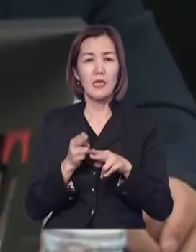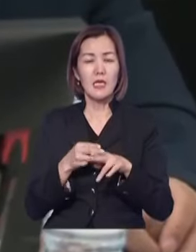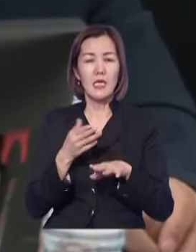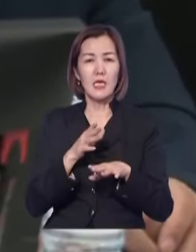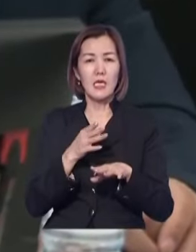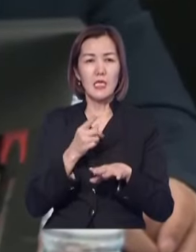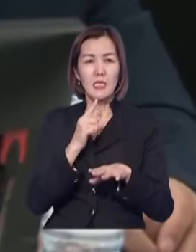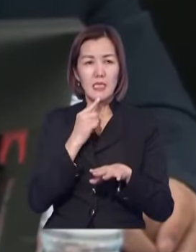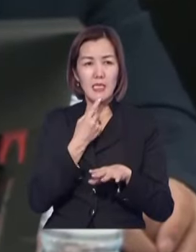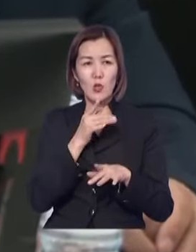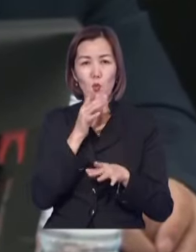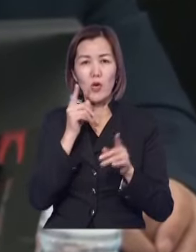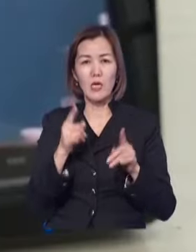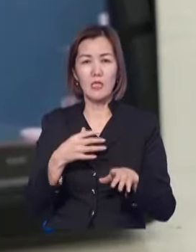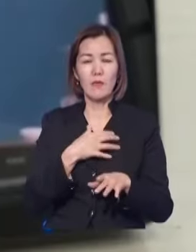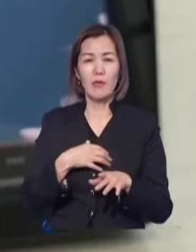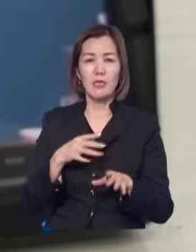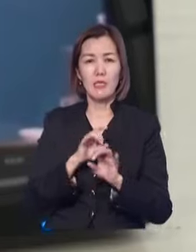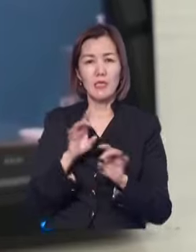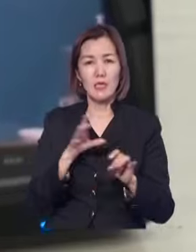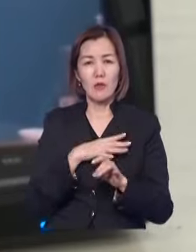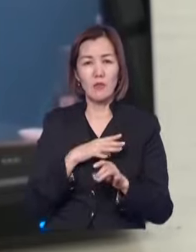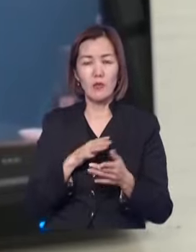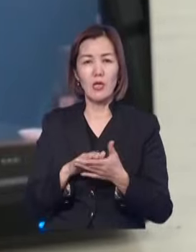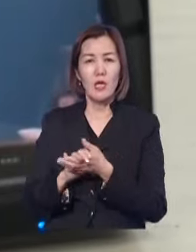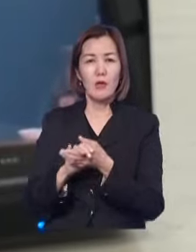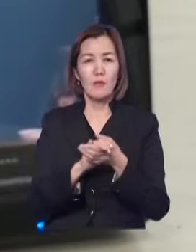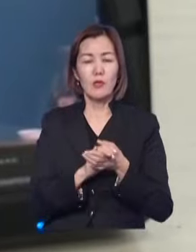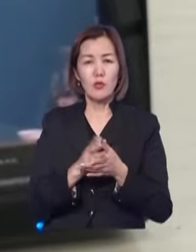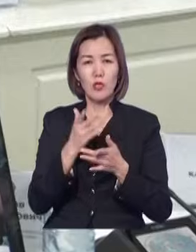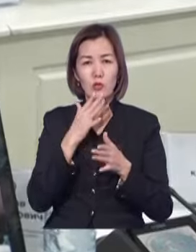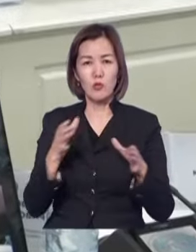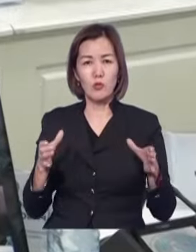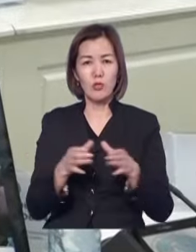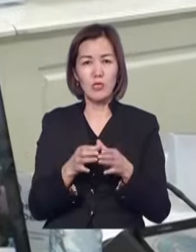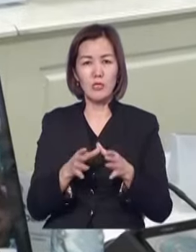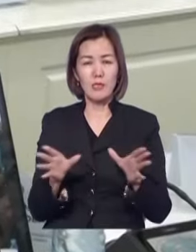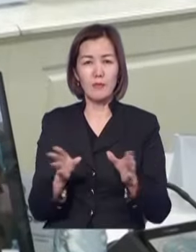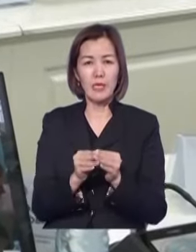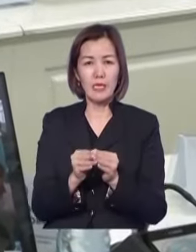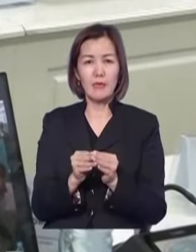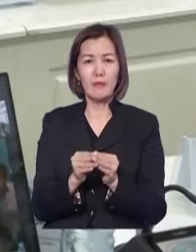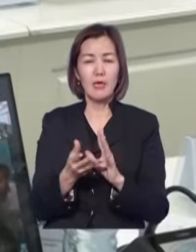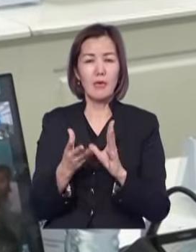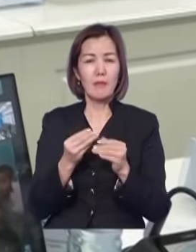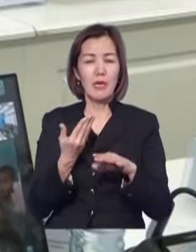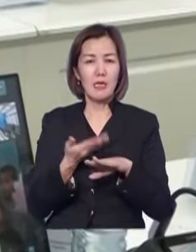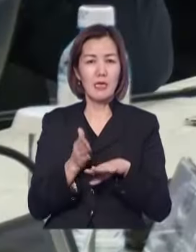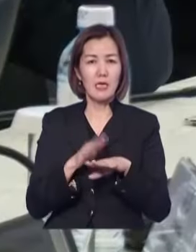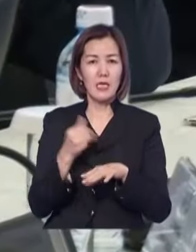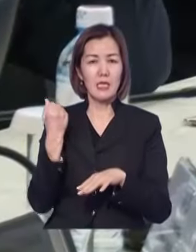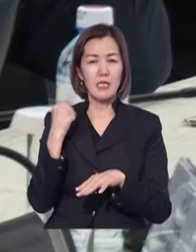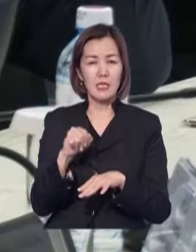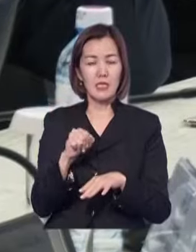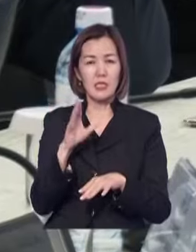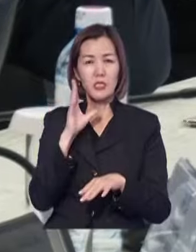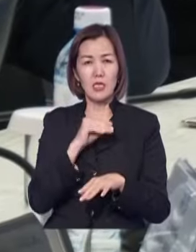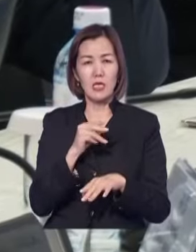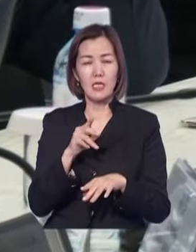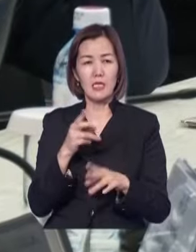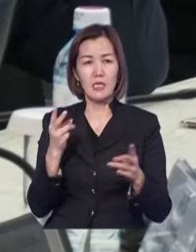қиын сәттерде маңыздылығын атап өтті. Ол бір тұтас ұлт ретінде жұдырықтай жұмылып, барлық қиындыққа қарсы күресу